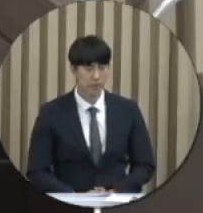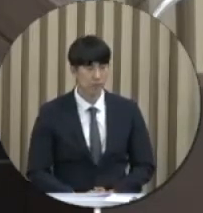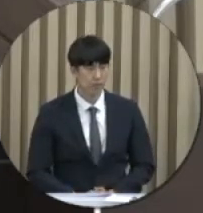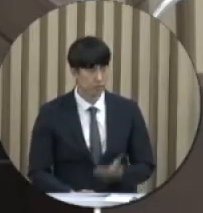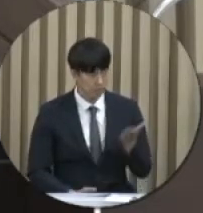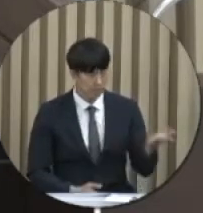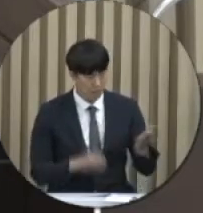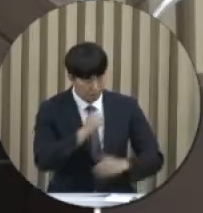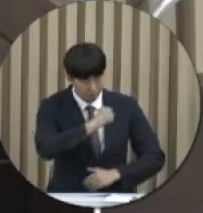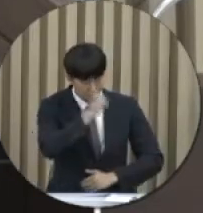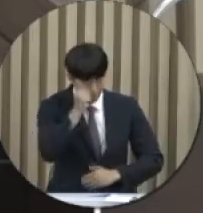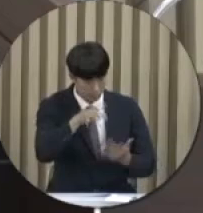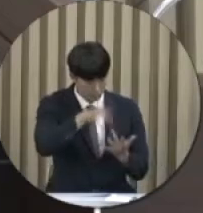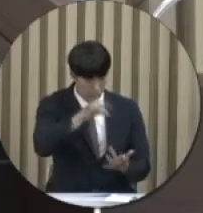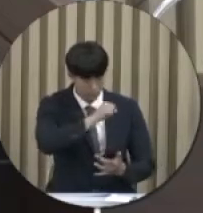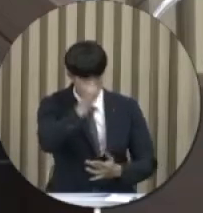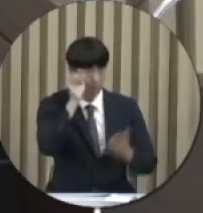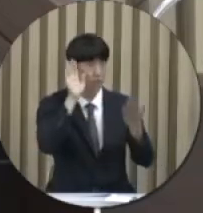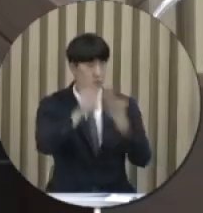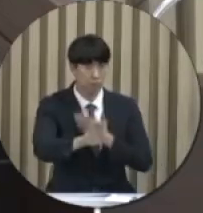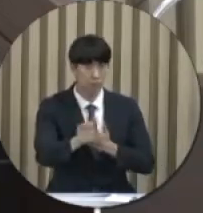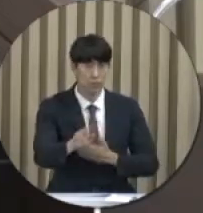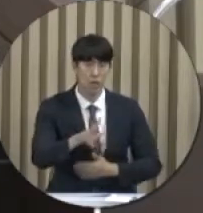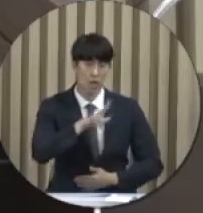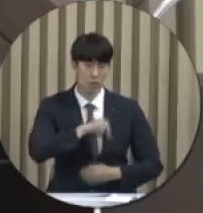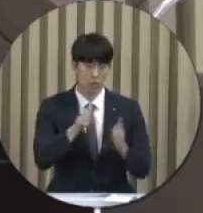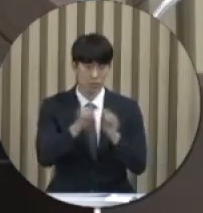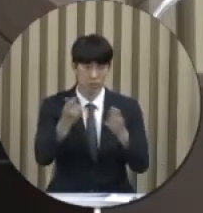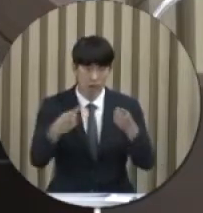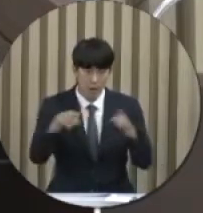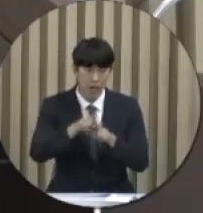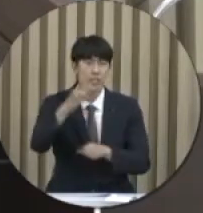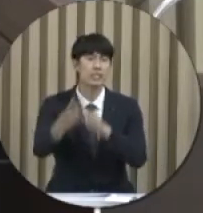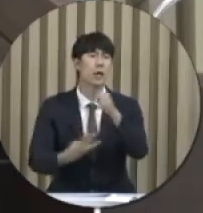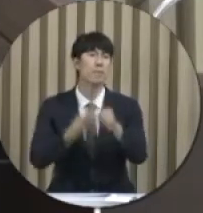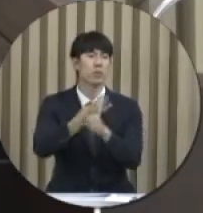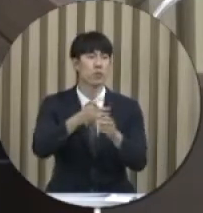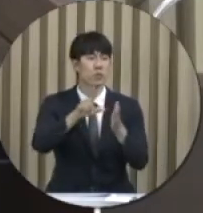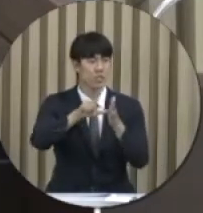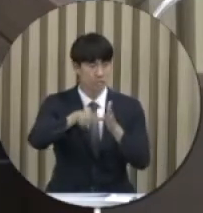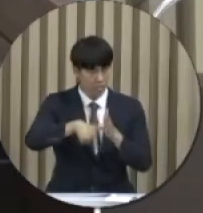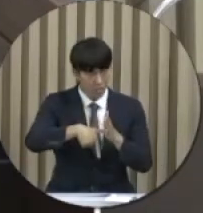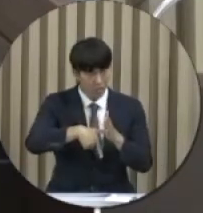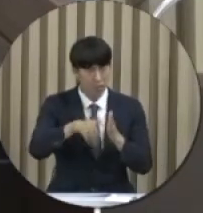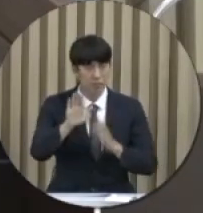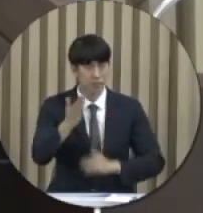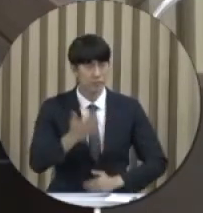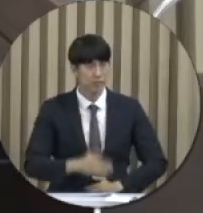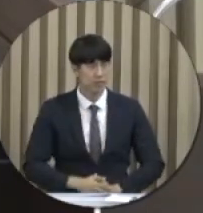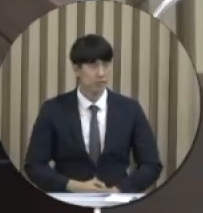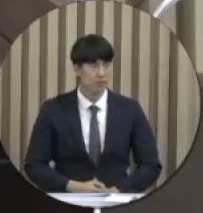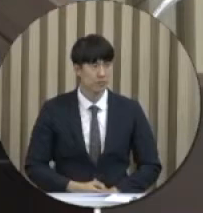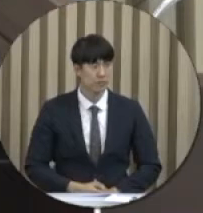시장님 당선되시고 벌써 여기 의원님들과 같이 벌써 3년의 시간이 지났습니다.